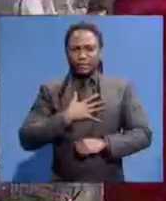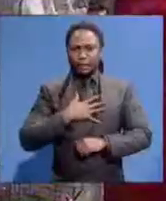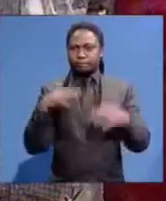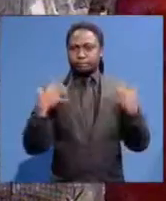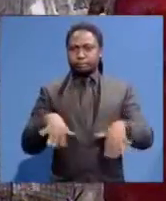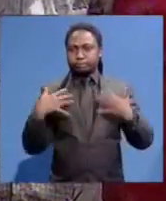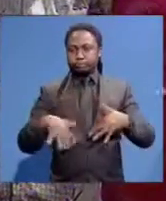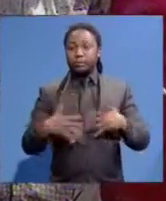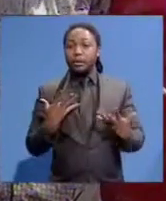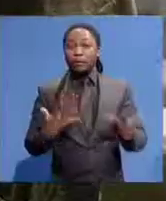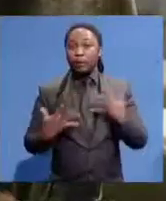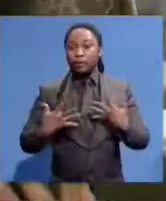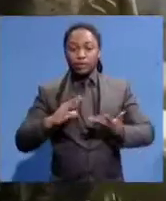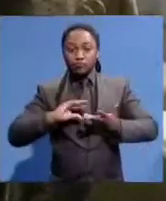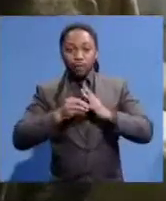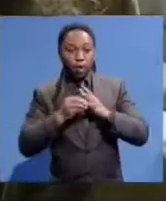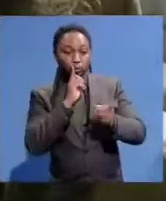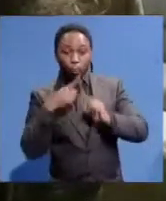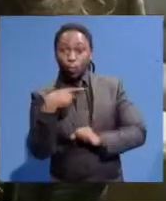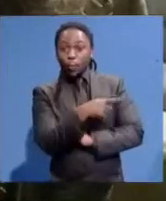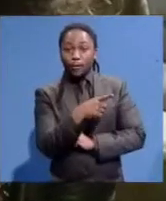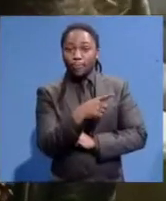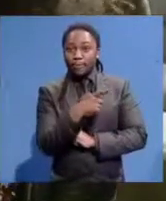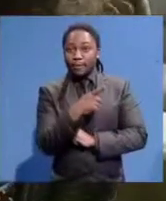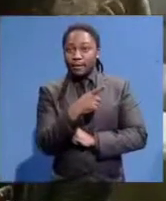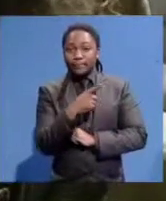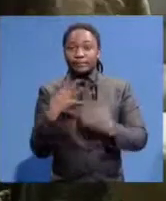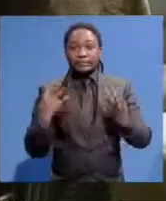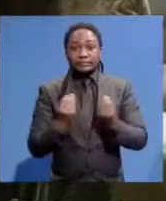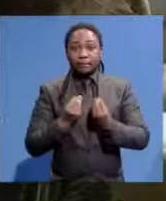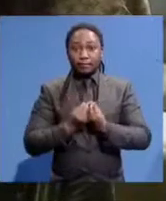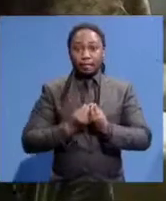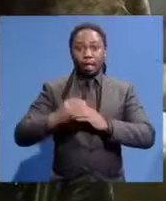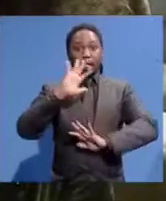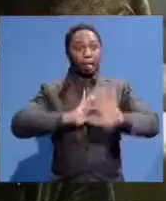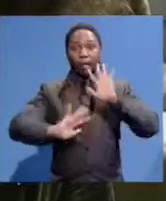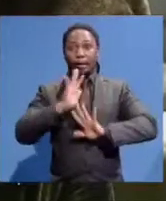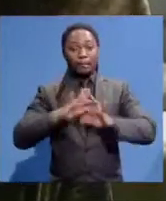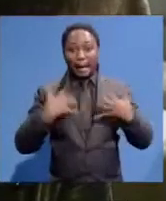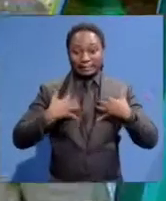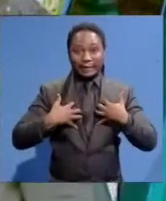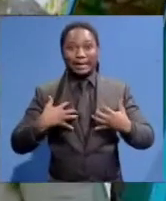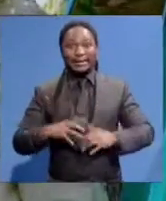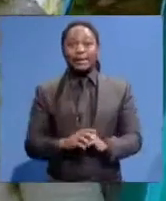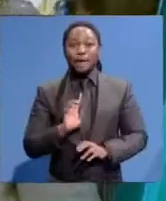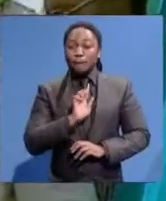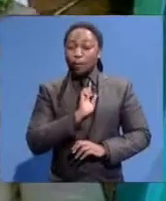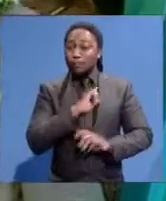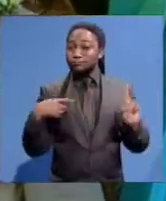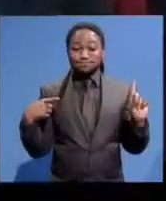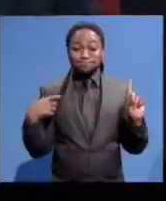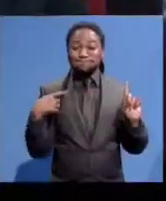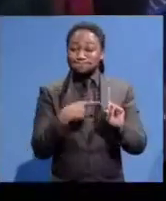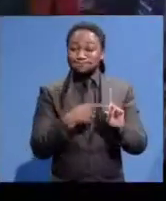as iemand met hom gepraat het, daar was net hierdie groot glow, hierdie groot gelukkigheid. En dis iets wat ek altyd sal